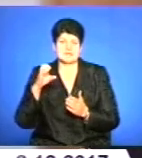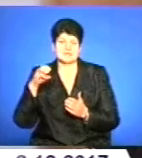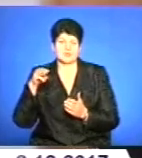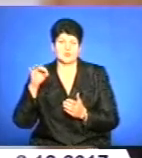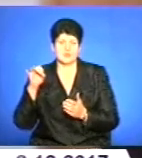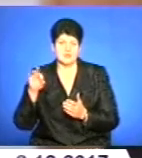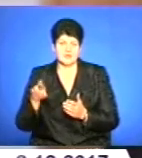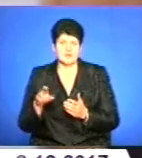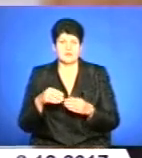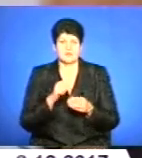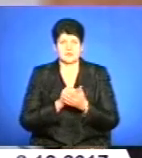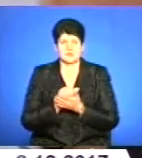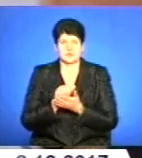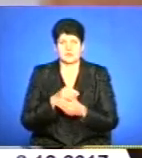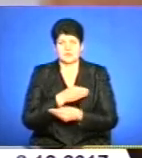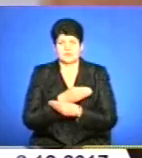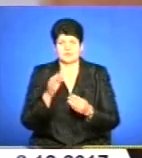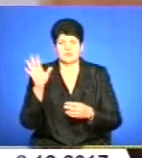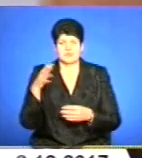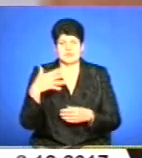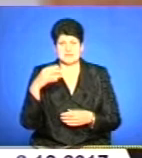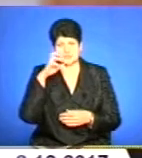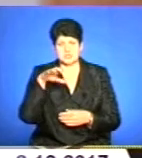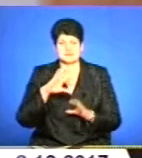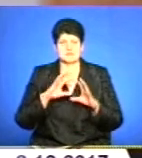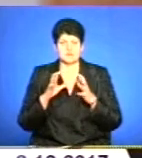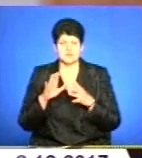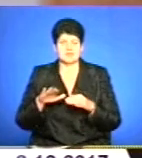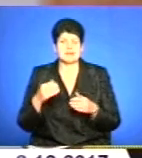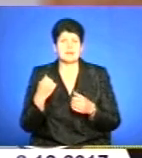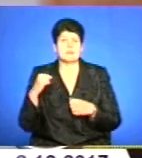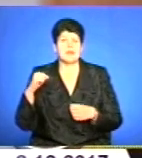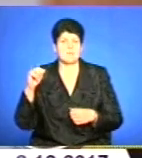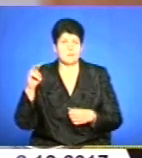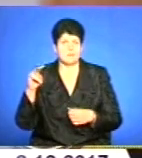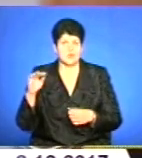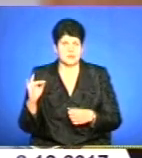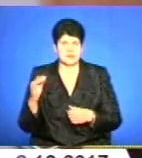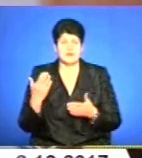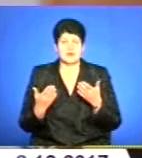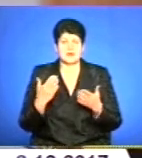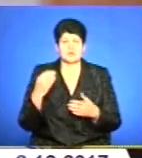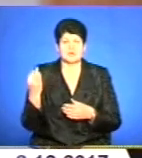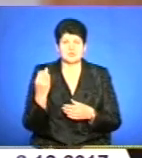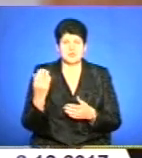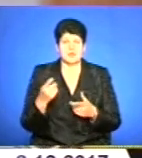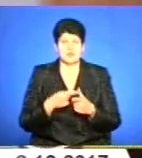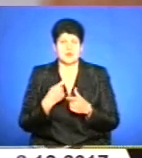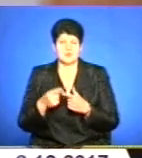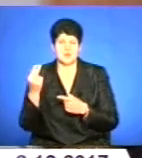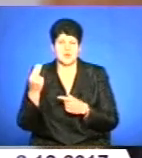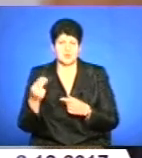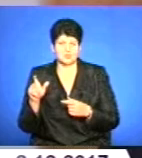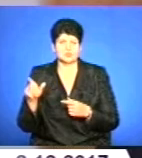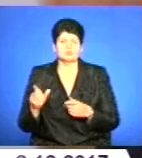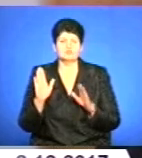буде представлена у 50 країнах світу, і діти, які перемогли, тобто або історією, або малюнком, будуть мати